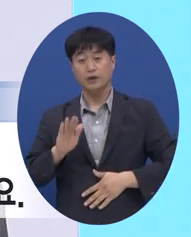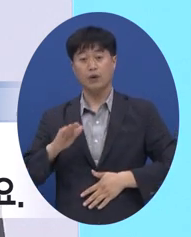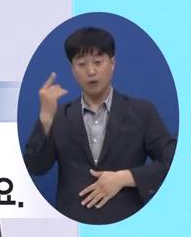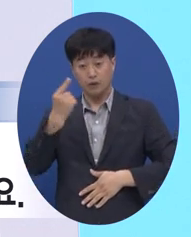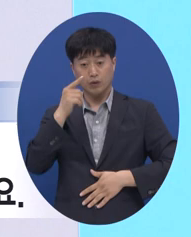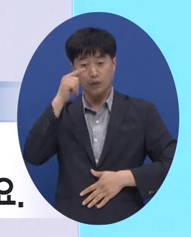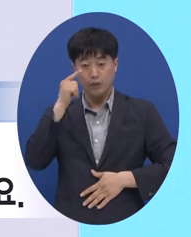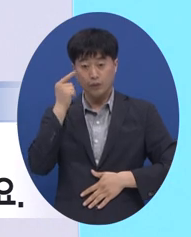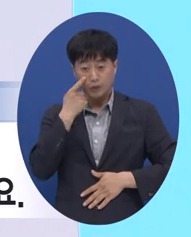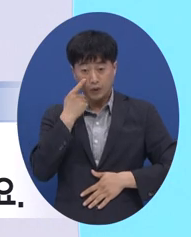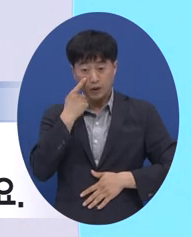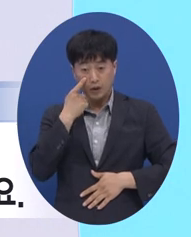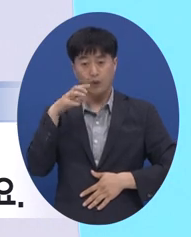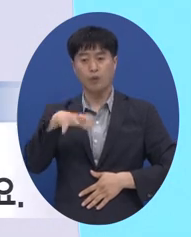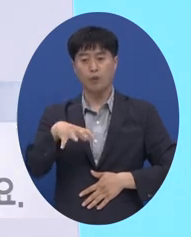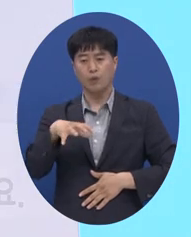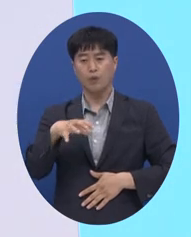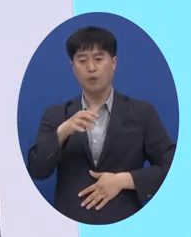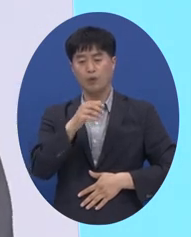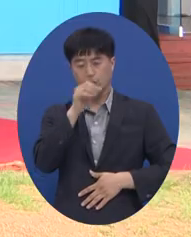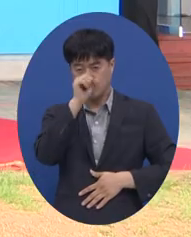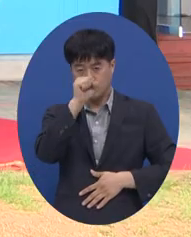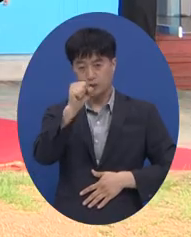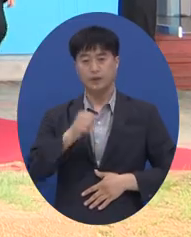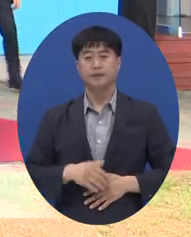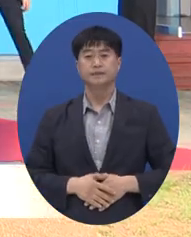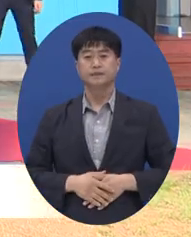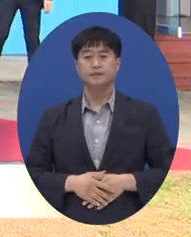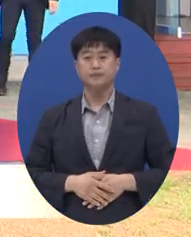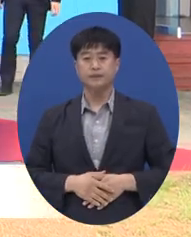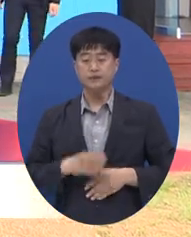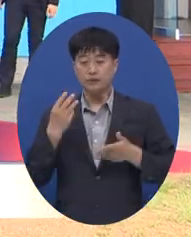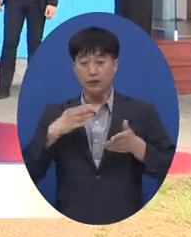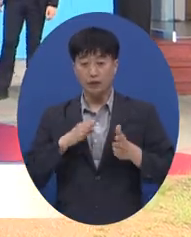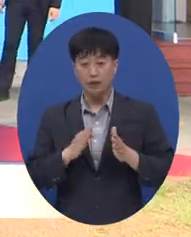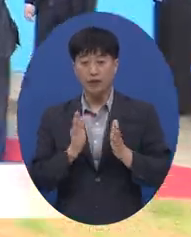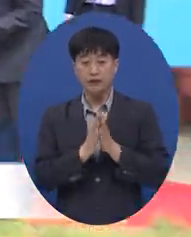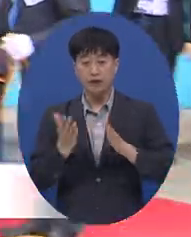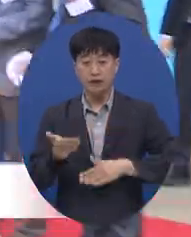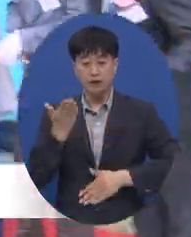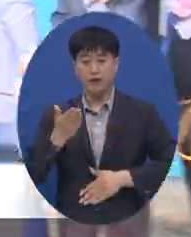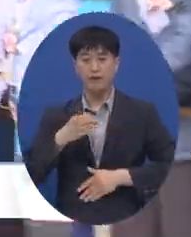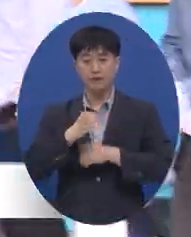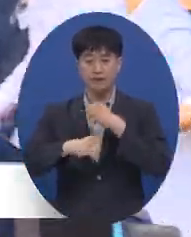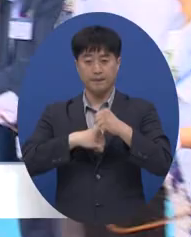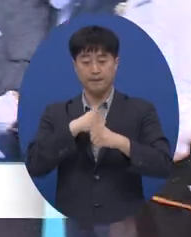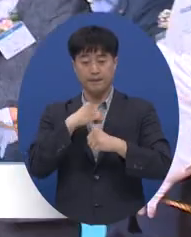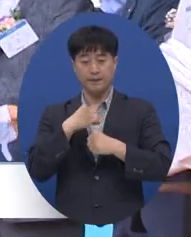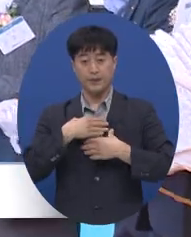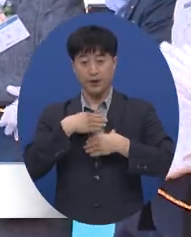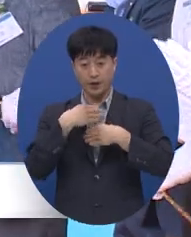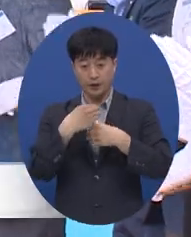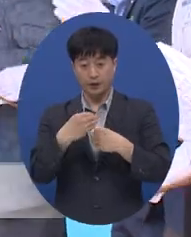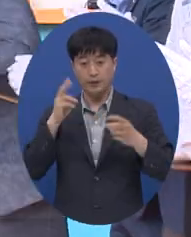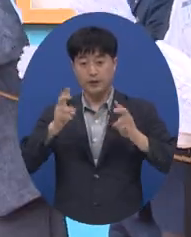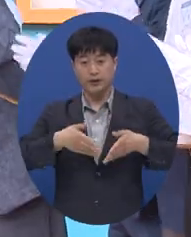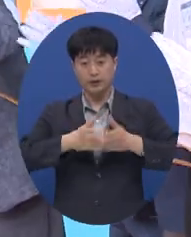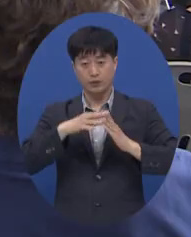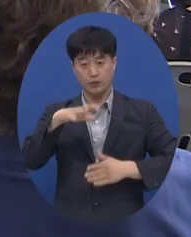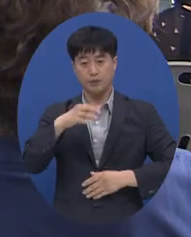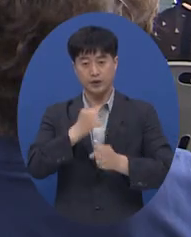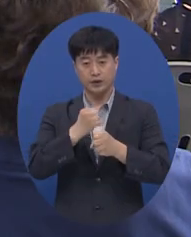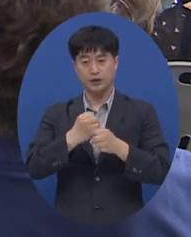막상 와보니까 사실 공간 자체는 굉장히 훌륭하고요. 경기도가 스타트업들이 마음 놓고 창업할 수 있는 공간을